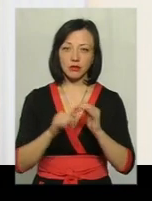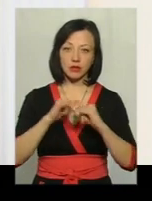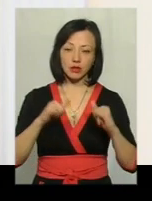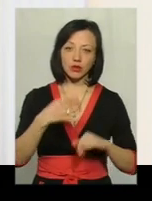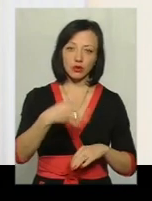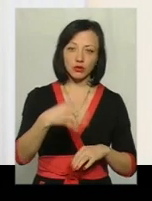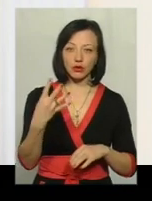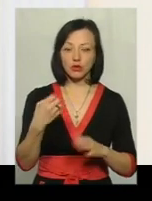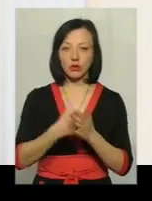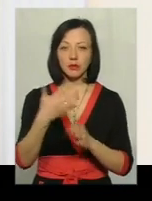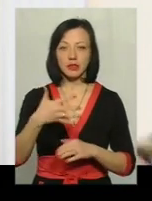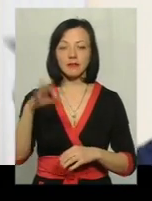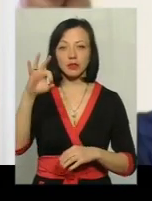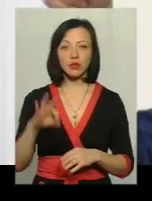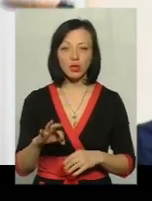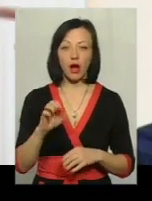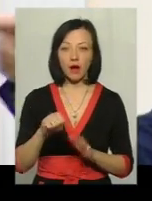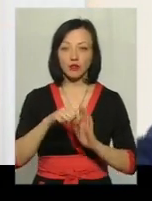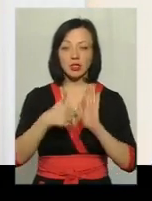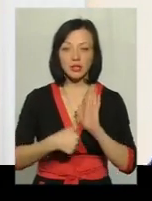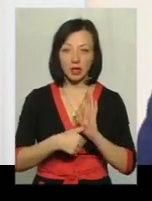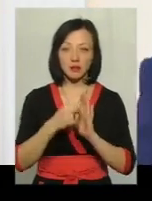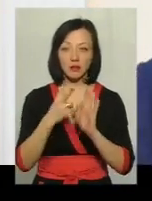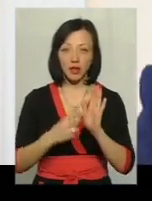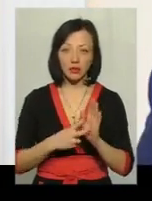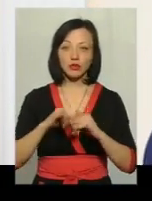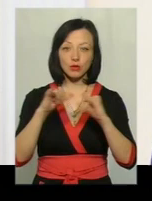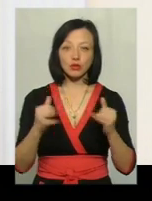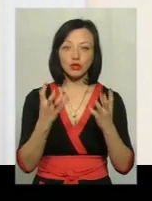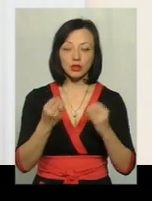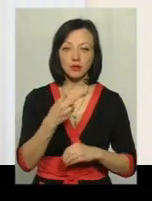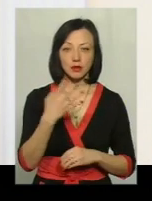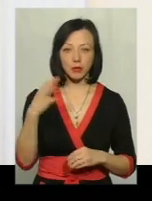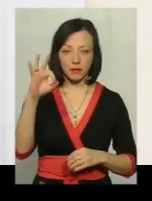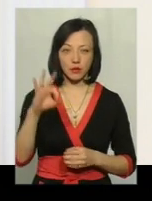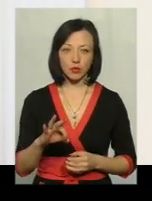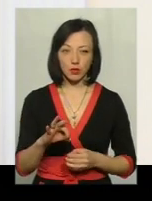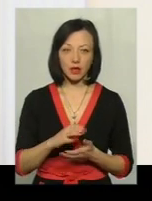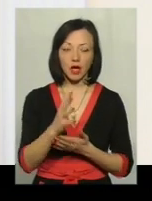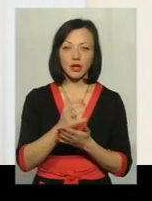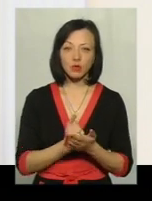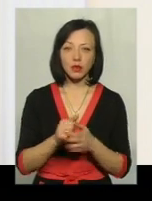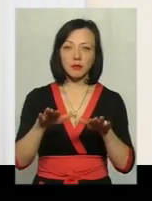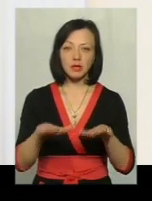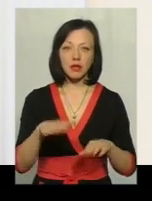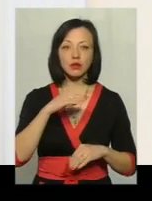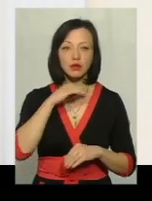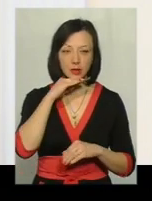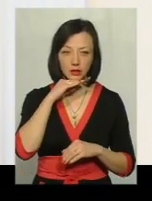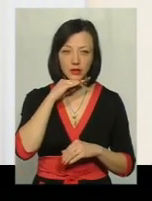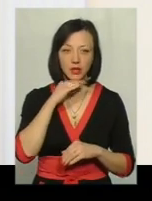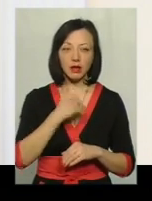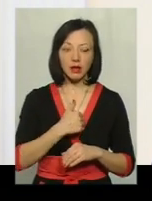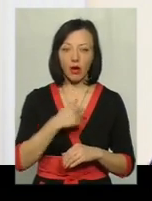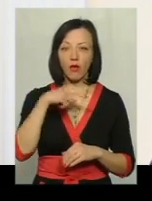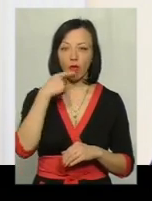від 44 до 50%, а в 16-17 році зростуть ще на 25%. Ресурсу на місцях достатньо. Я